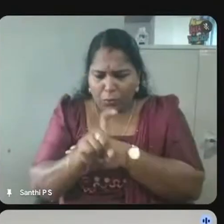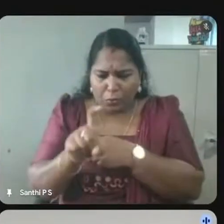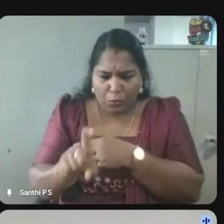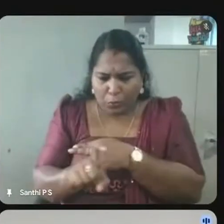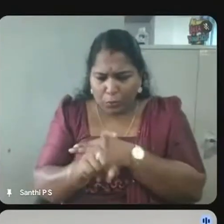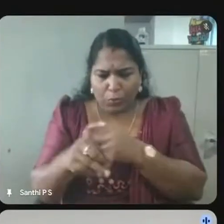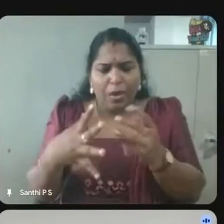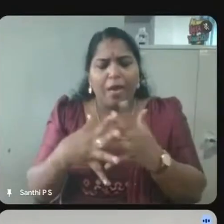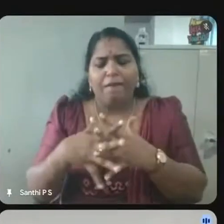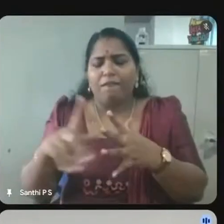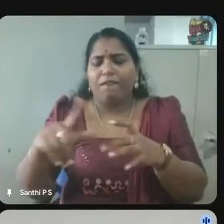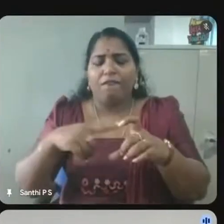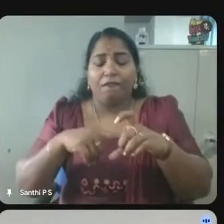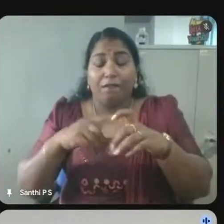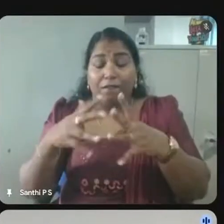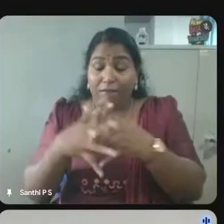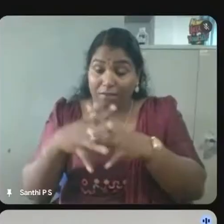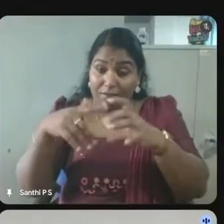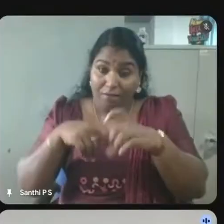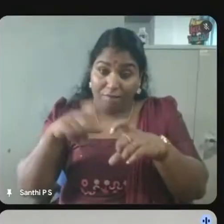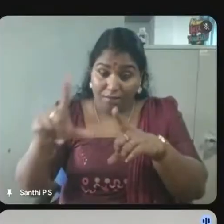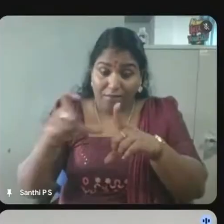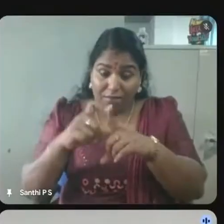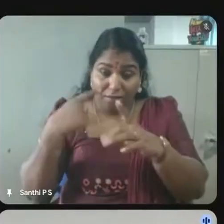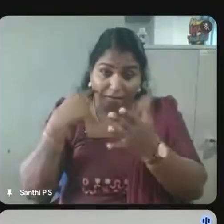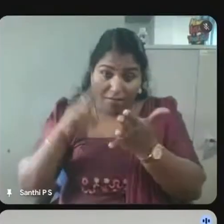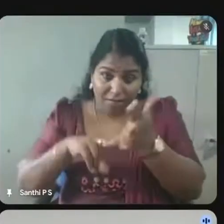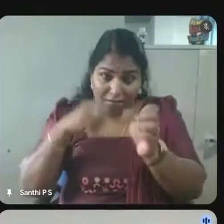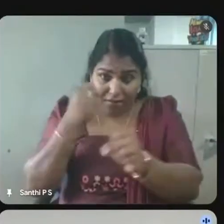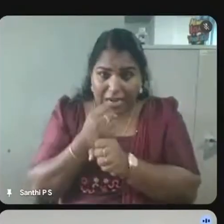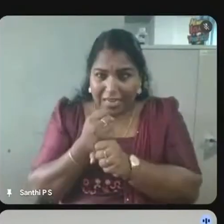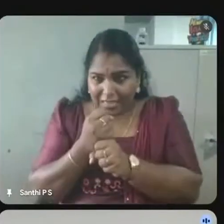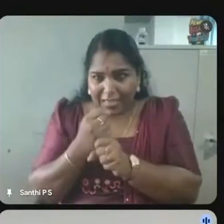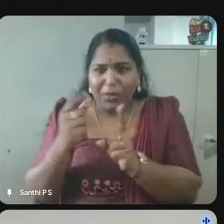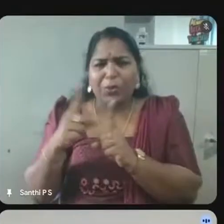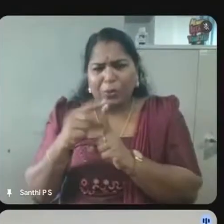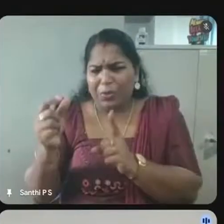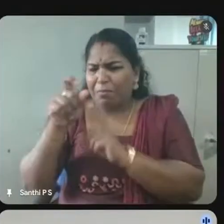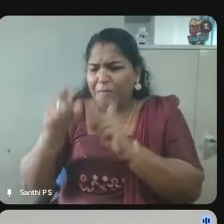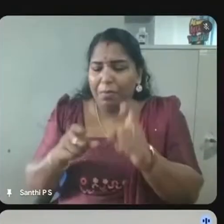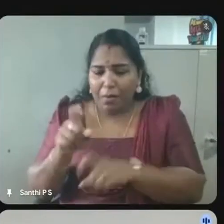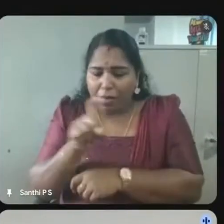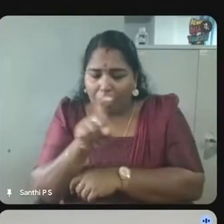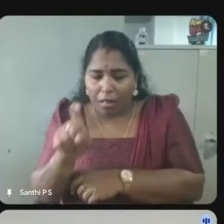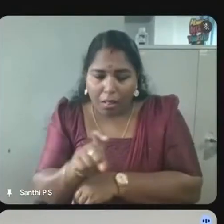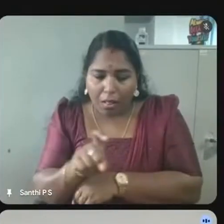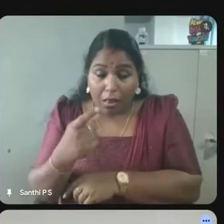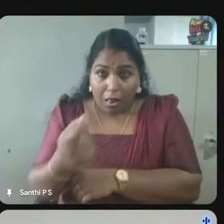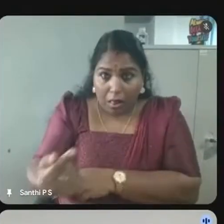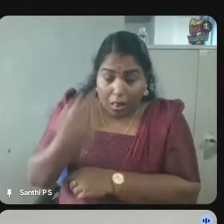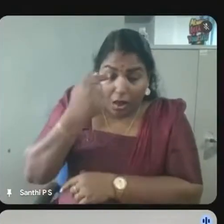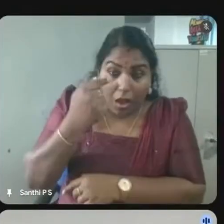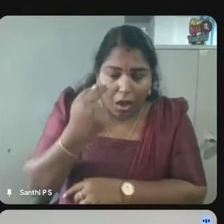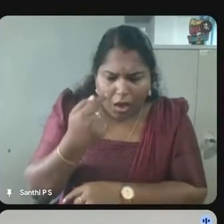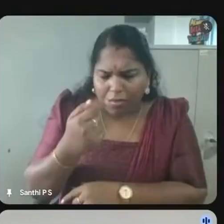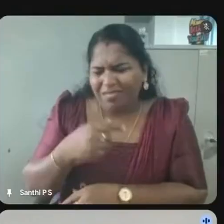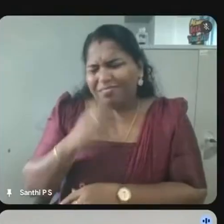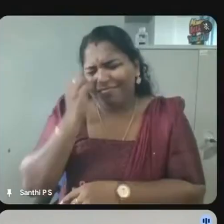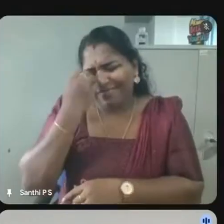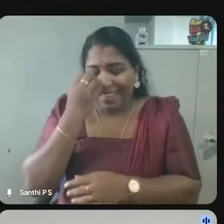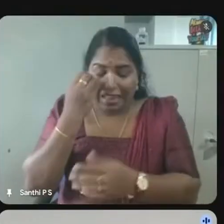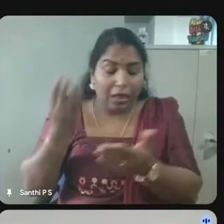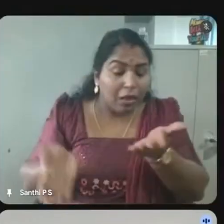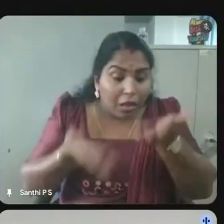പ്രൊട്ടക്ഷൻ ഗ്ലാസസ് വെച്ചാൽ മതി. അല്ല, ഒരു കുട്ടികൾക്ക് ഒരു ഇഞ്ചുറി വന്നു, അഡൽസിന് ഒരു ഇഞ്ചുറി വന്നു, അത് കുഴപ്പമില്ല എന്ന് വിചാരിച്ച് നമ്മൾ ആക്കാതെ ഒന്ന് ഡോക്ടേഴ്സിനെ